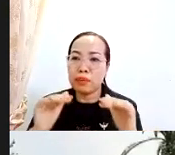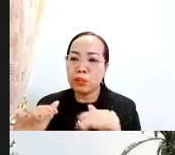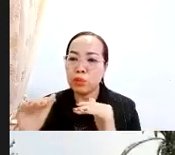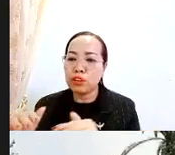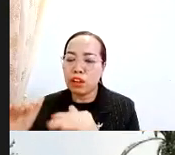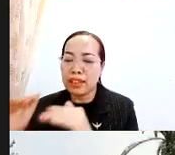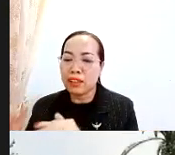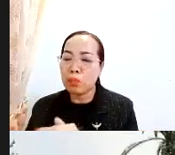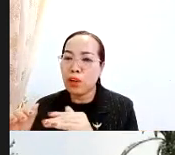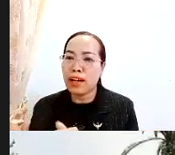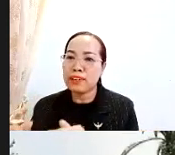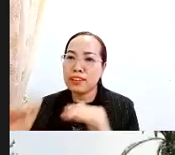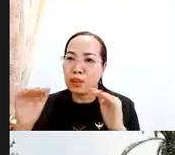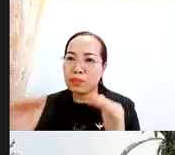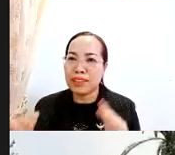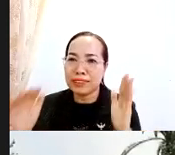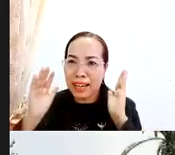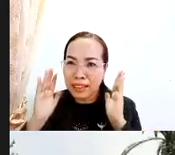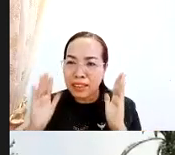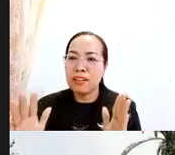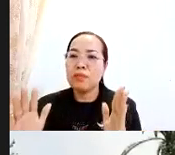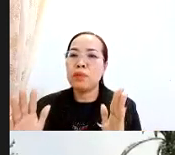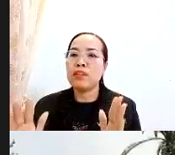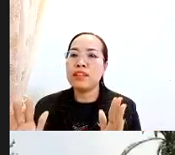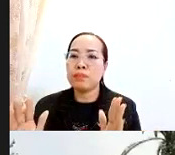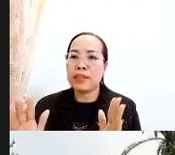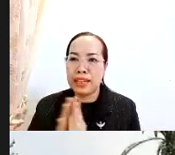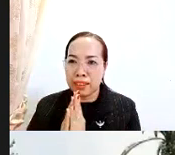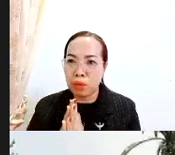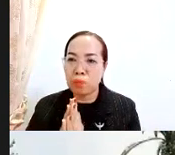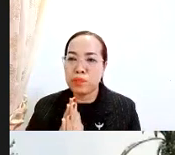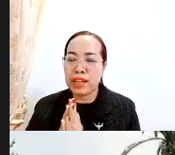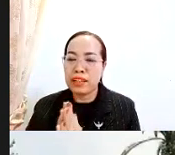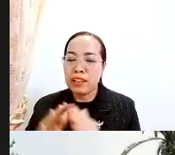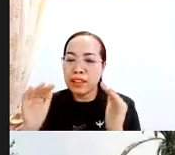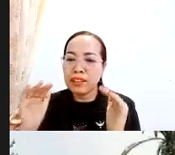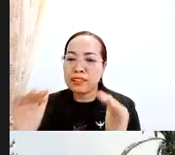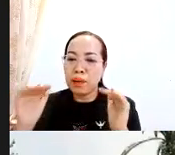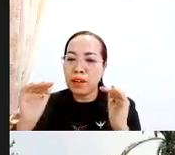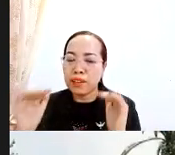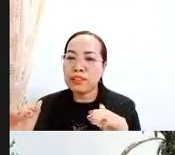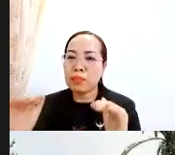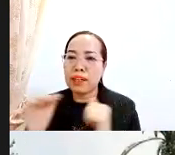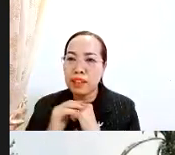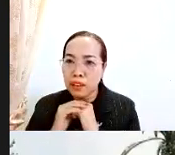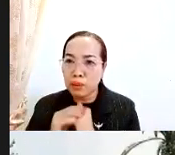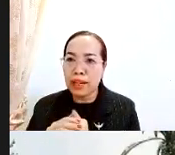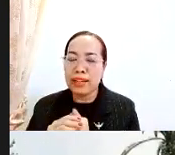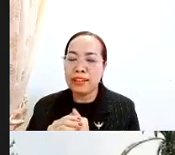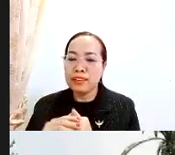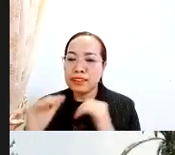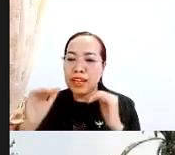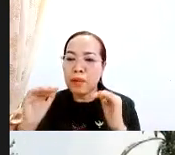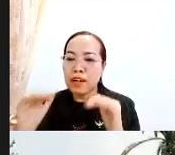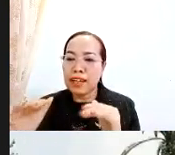chà thua chùm nuôi đọc nạp thông như hơi cứ nhóm trai tái phùng rích bà nhà nhóm chà trao tay bằng rừng mà ở đây